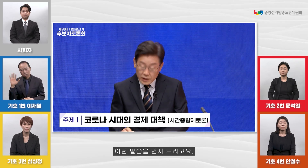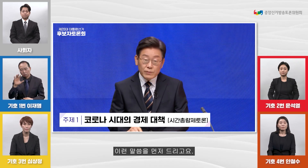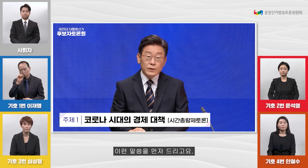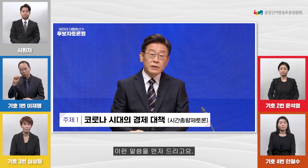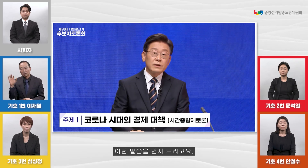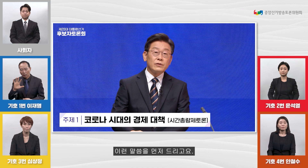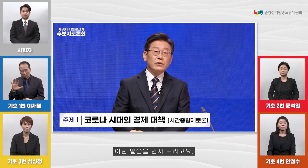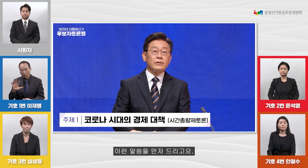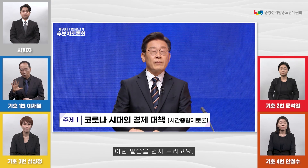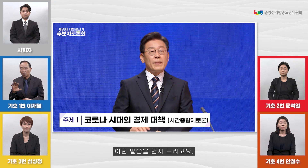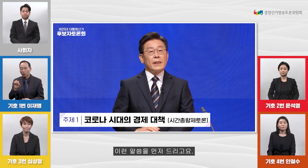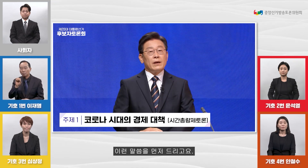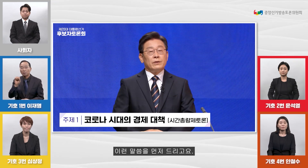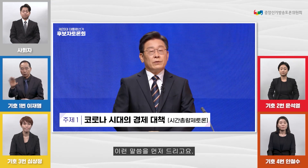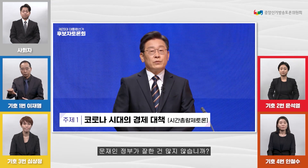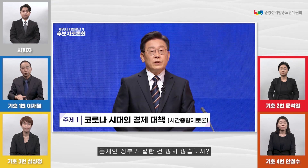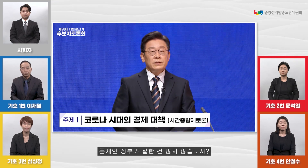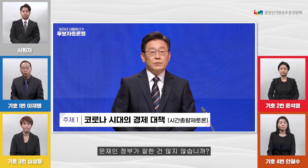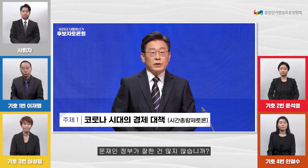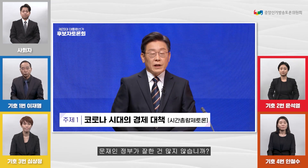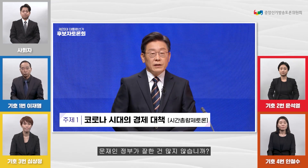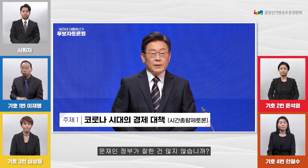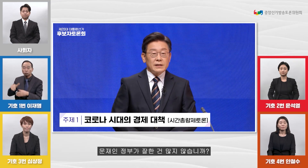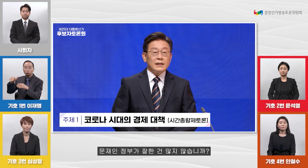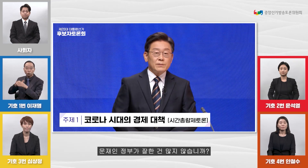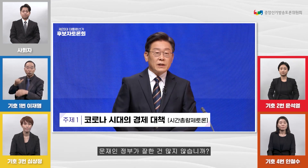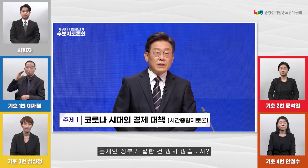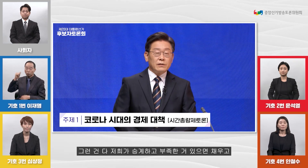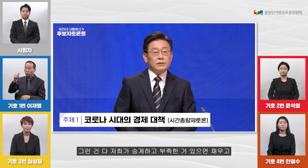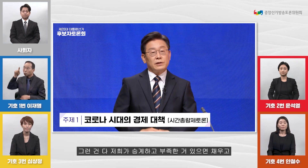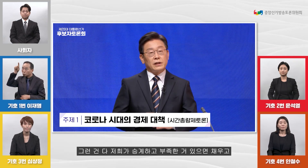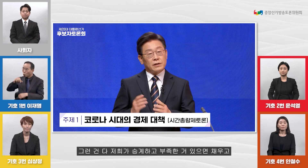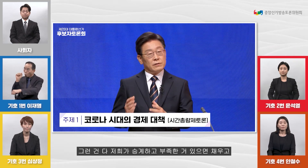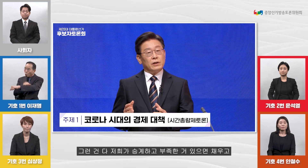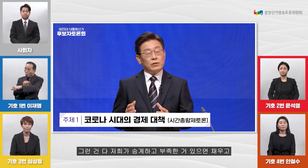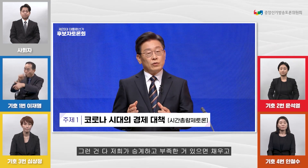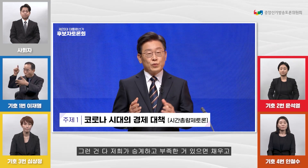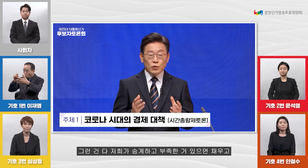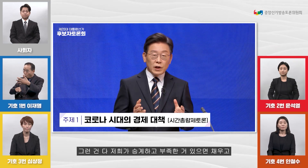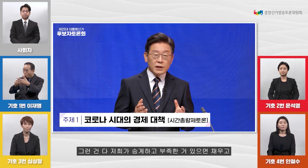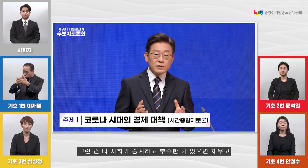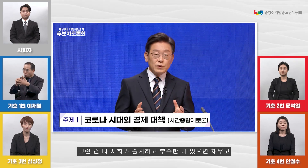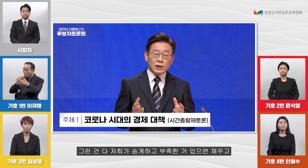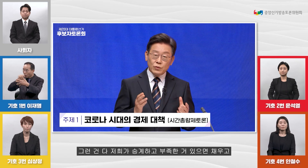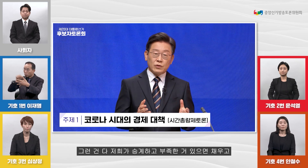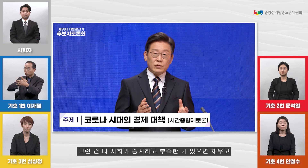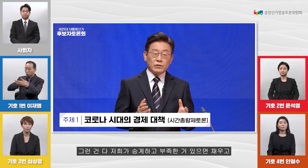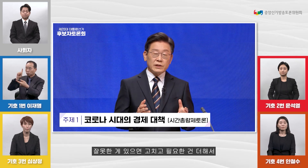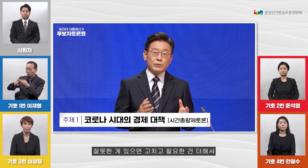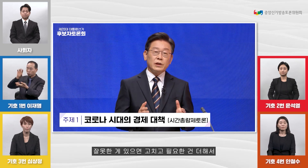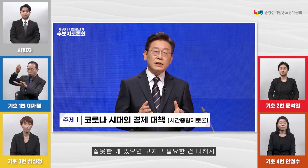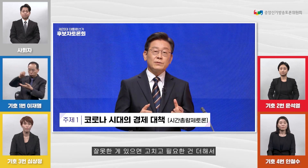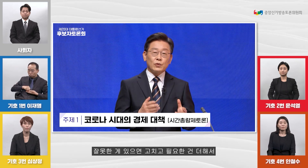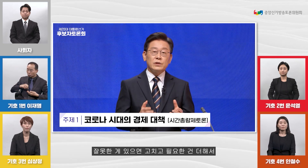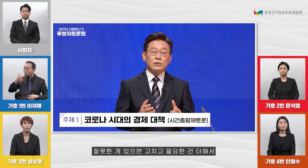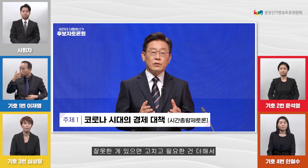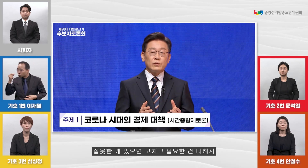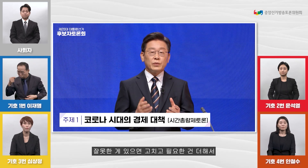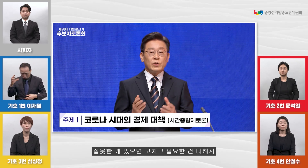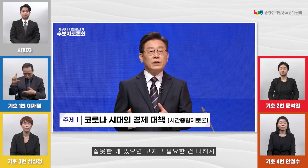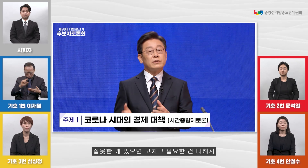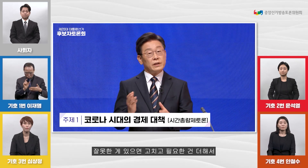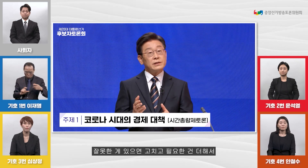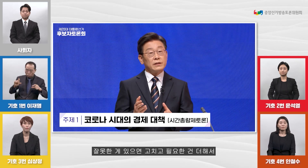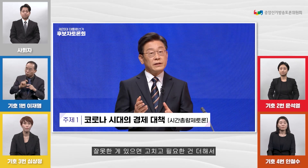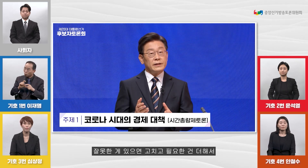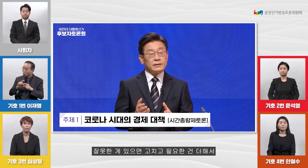이런 말씀을 먼저 드리고요. 문재인 정부가 잘한 건 많지 않습니까? 그런 건 저희가 다 승계하고, 또 부족한 게 있으면 채우고, 잘못한 게 있으면 고치고,